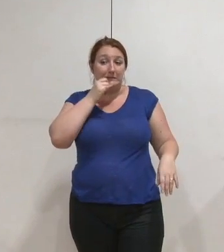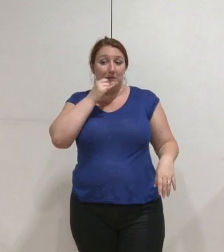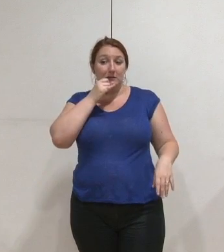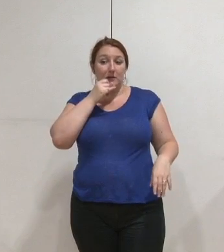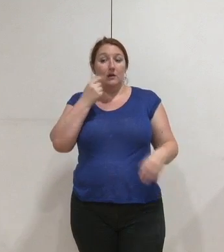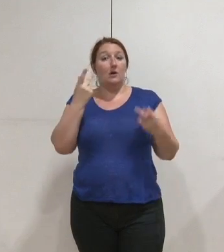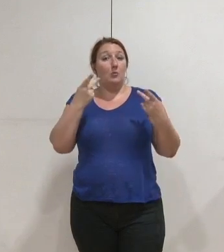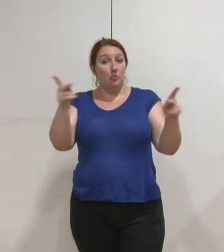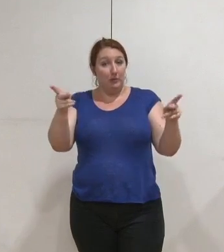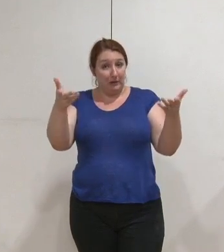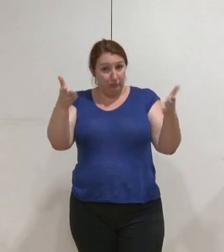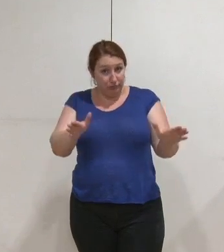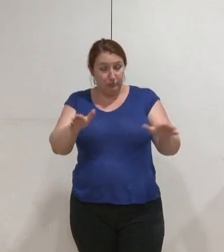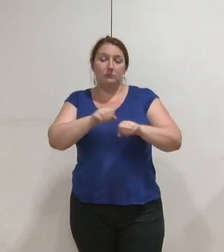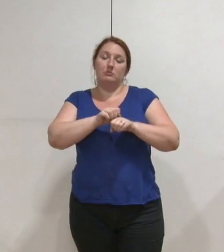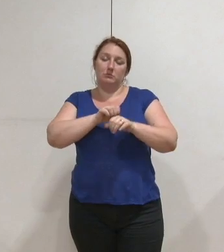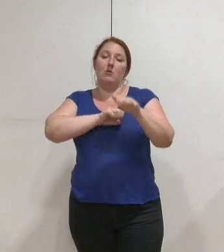sera nous vous le communiquerons